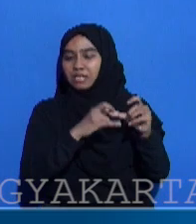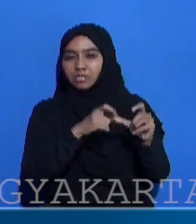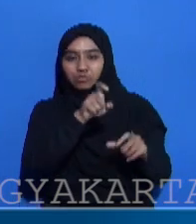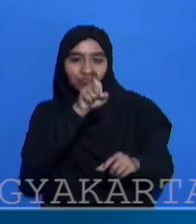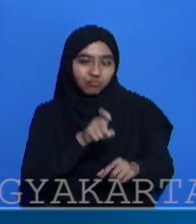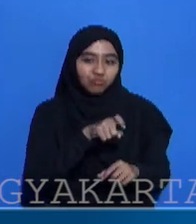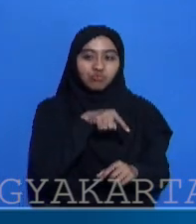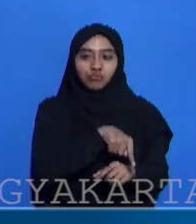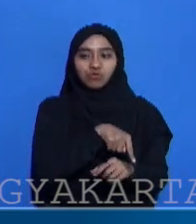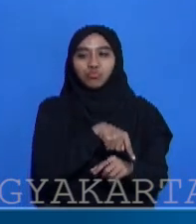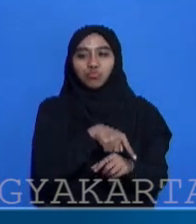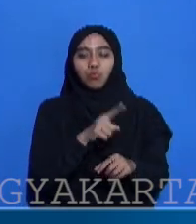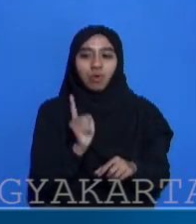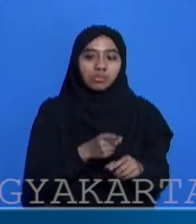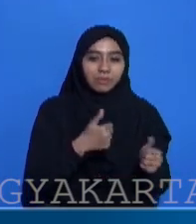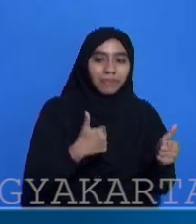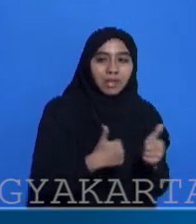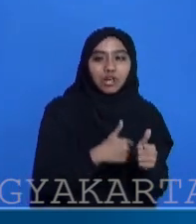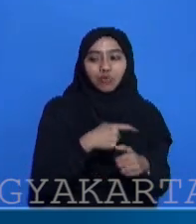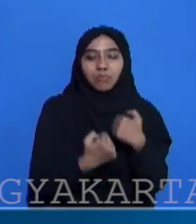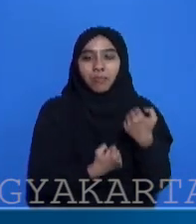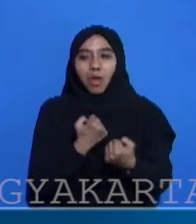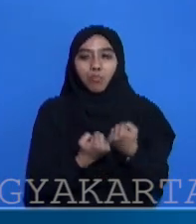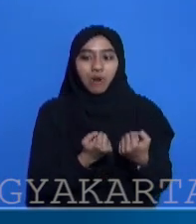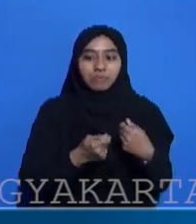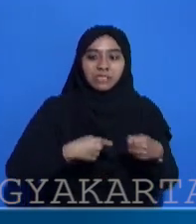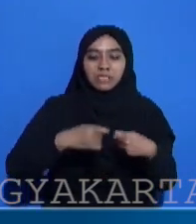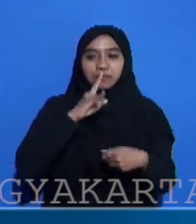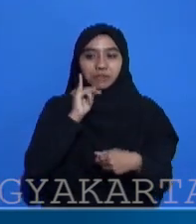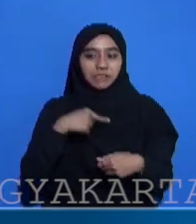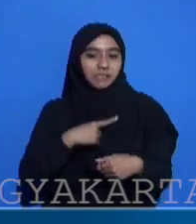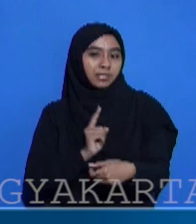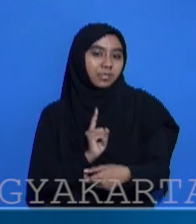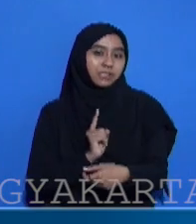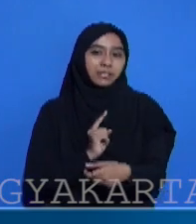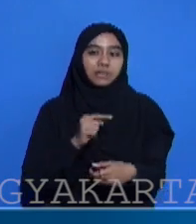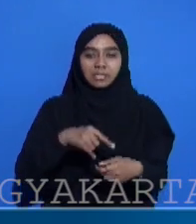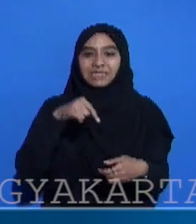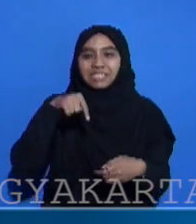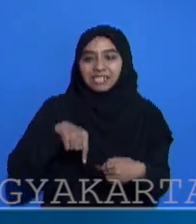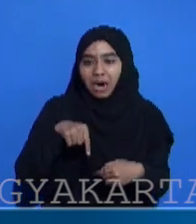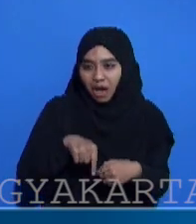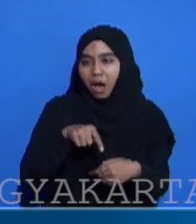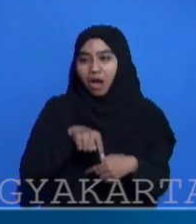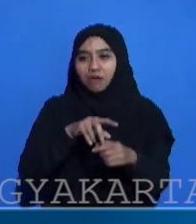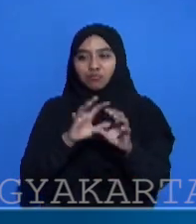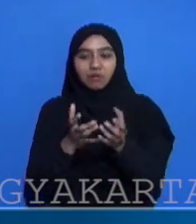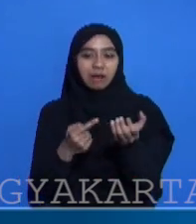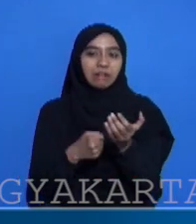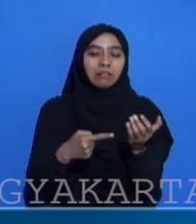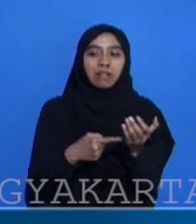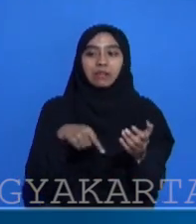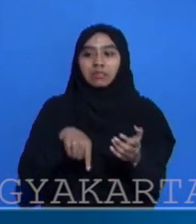sekaligus tren baru yang harus diikuti setiap pelaku usaha mikro seperti dirinya, terlebih telah memasuki era digital seperti saat ini. Ia juga